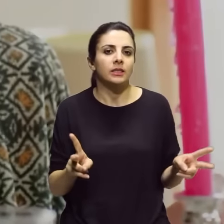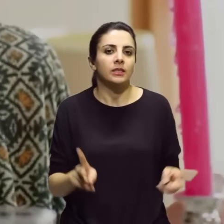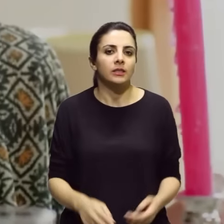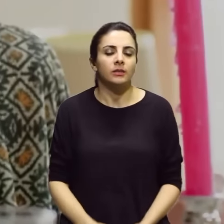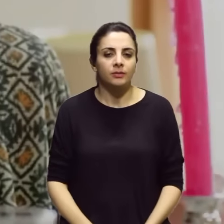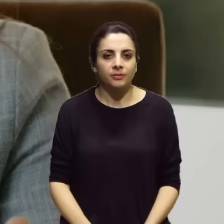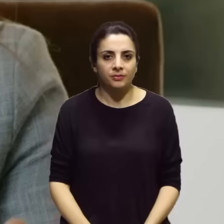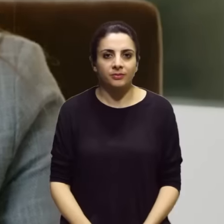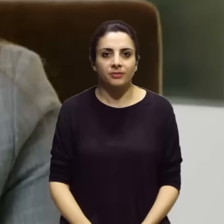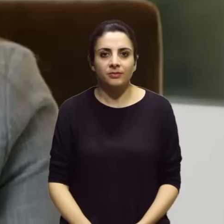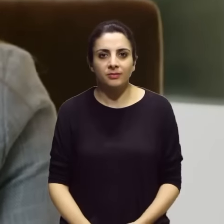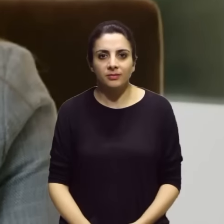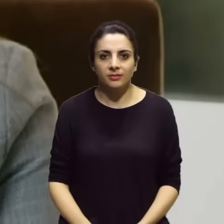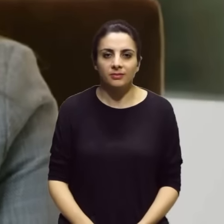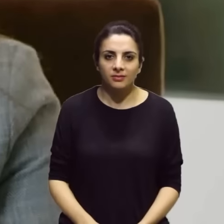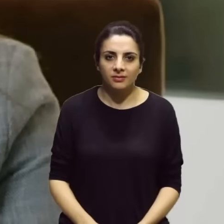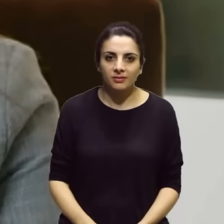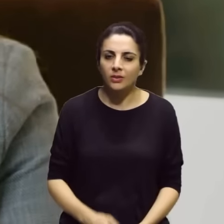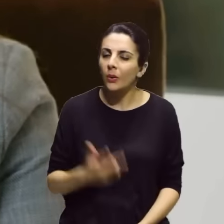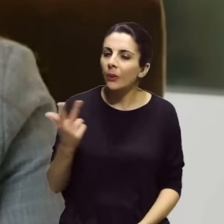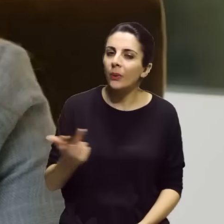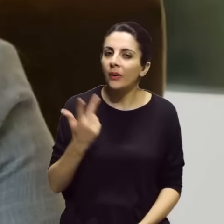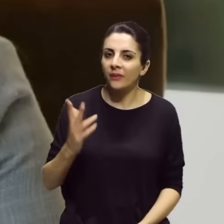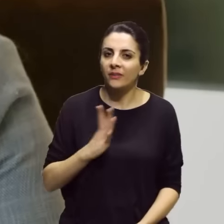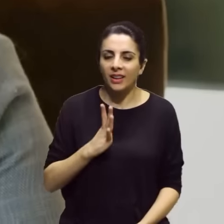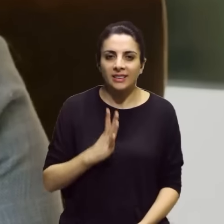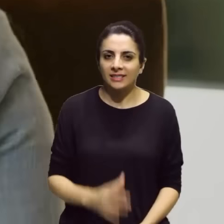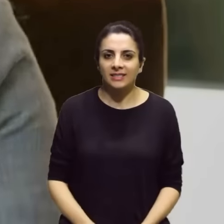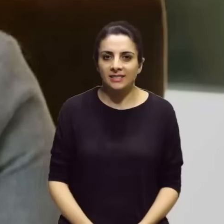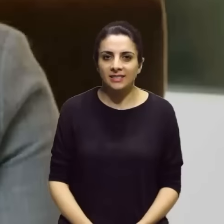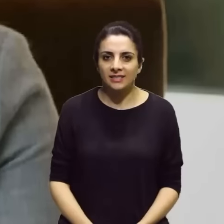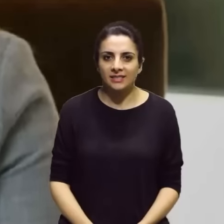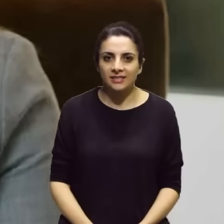bozuldu, Ömer'e bakıyor. Ayşem sevecen başını yana yatırdı, gülümsüyor.